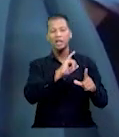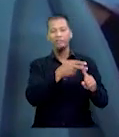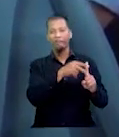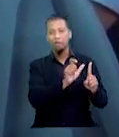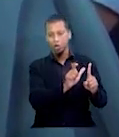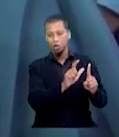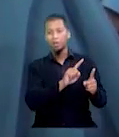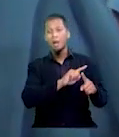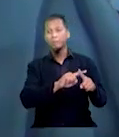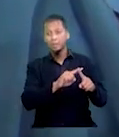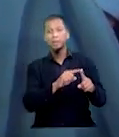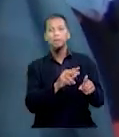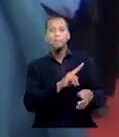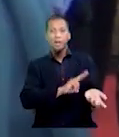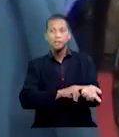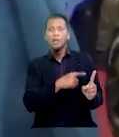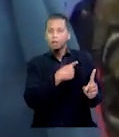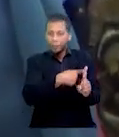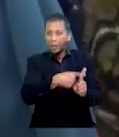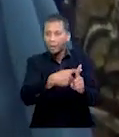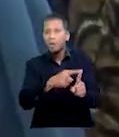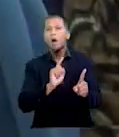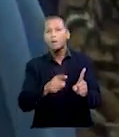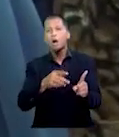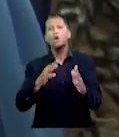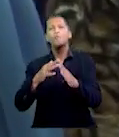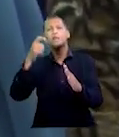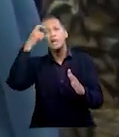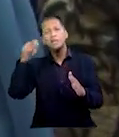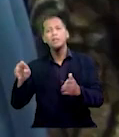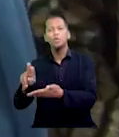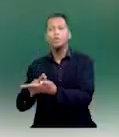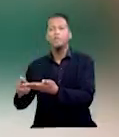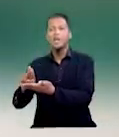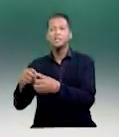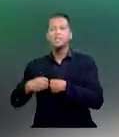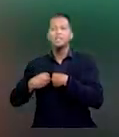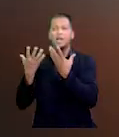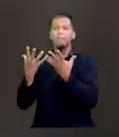dirawat di Universitas Islam Malang. Rumah Sakit Unisma ada.